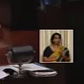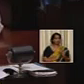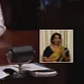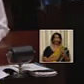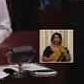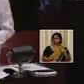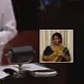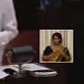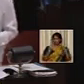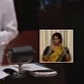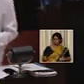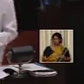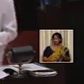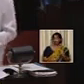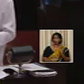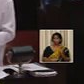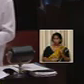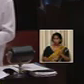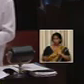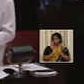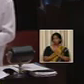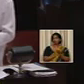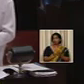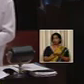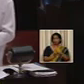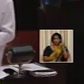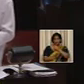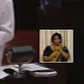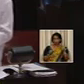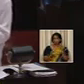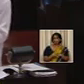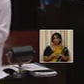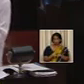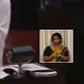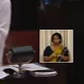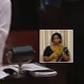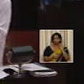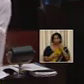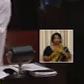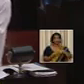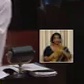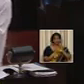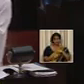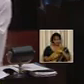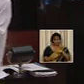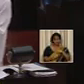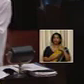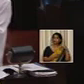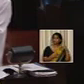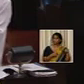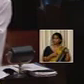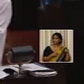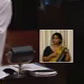මේ රටට අහිමි වුණු ඒ මුදල් සම්පත මේ වංචනික ලෙස ඒ කාබලික පොහොර ඒ